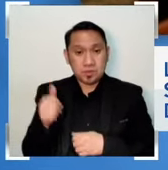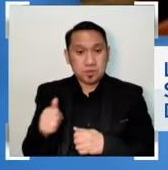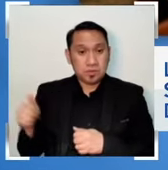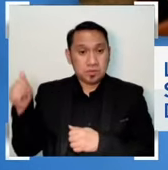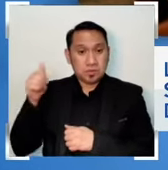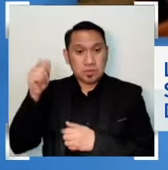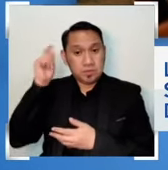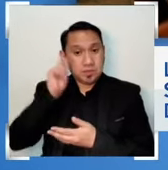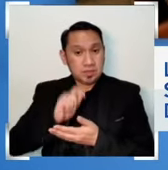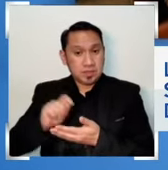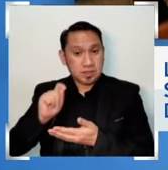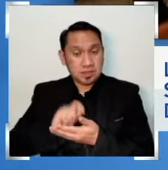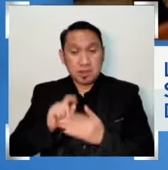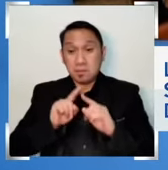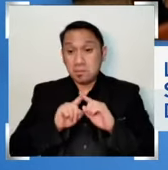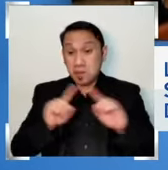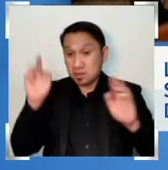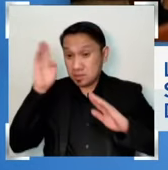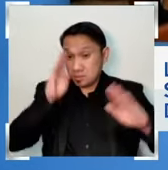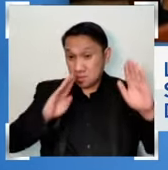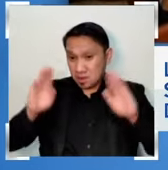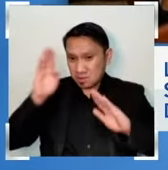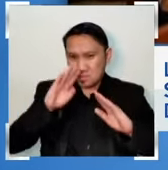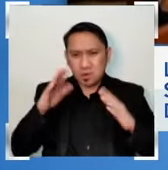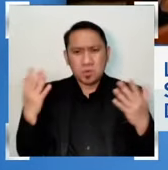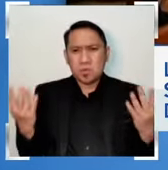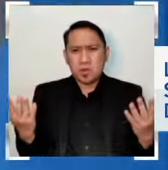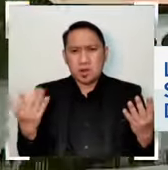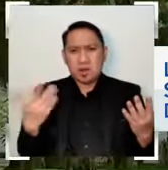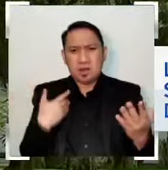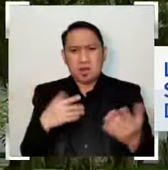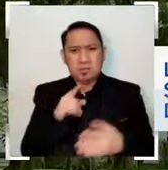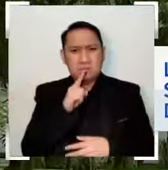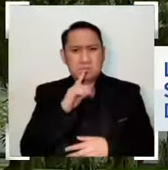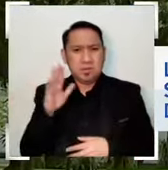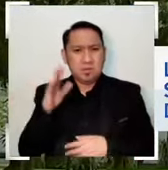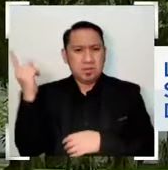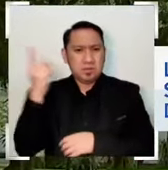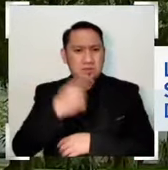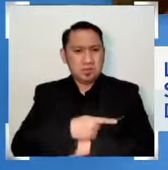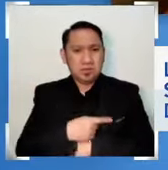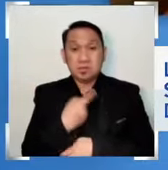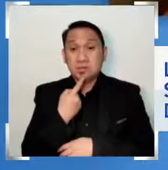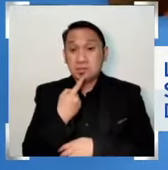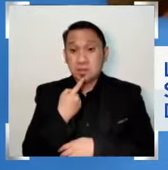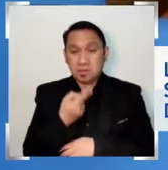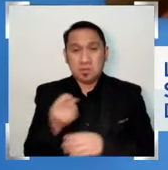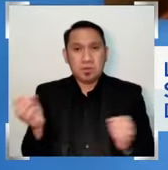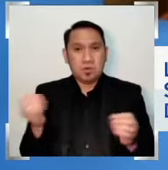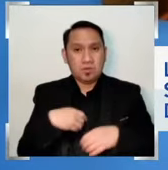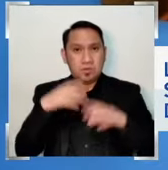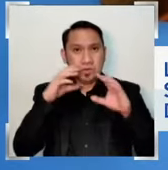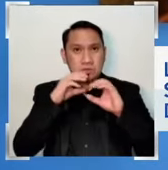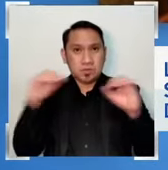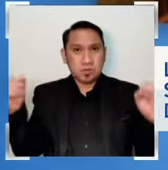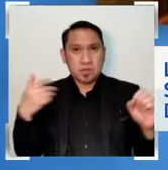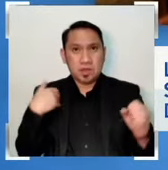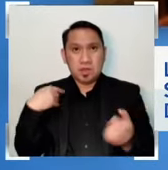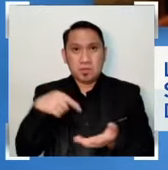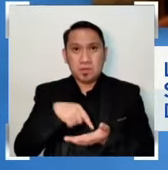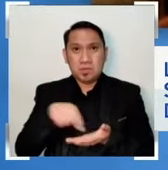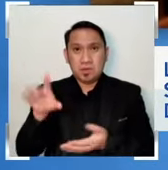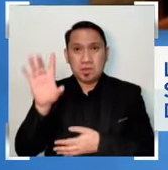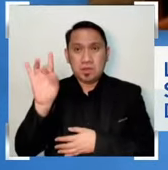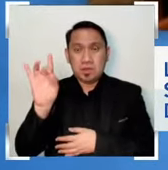Ang problema, wala naman daw oath-taking noong araw na yon. Ayon noon sa Malacanang, nagbayad pa ang 8 ng